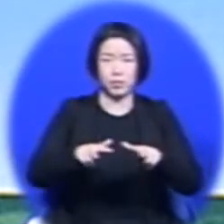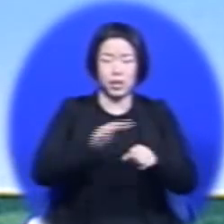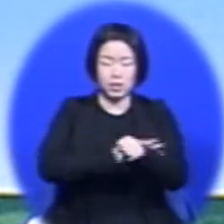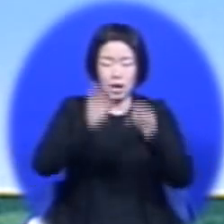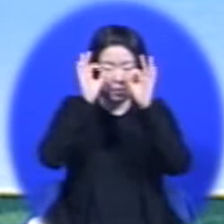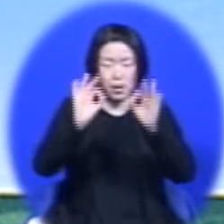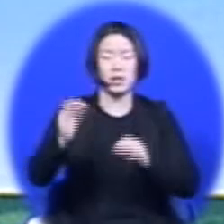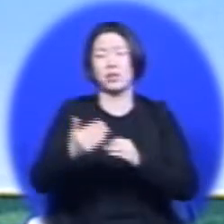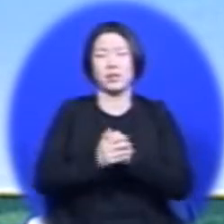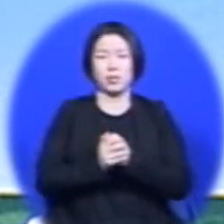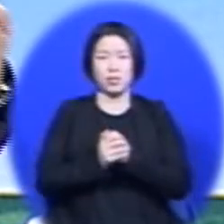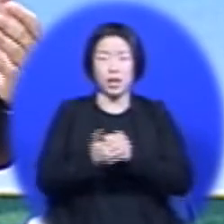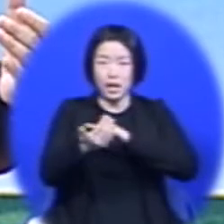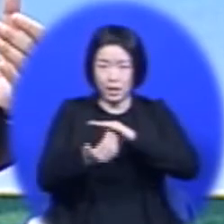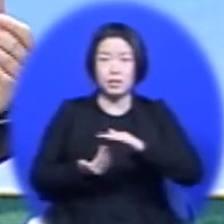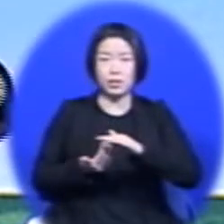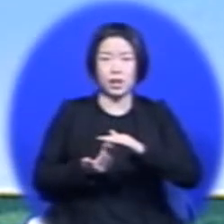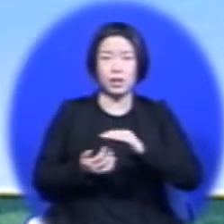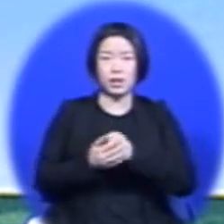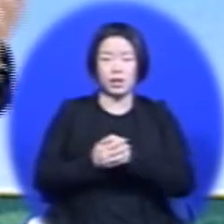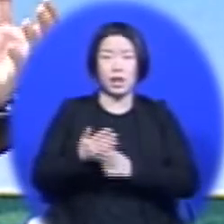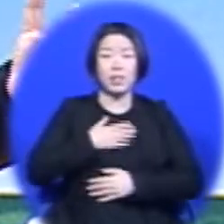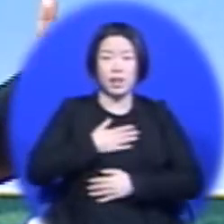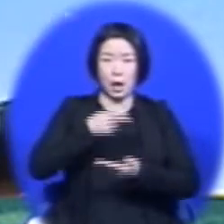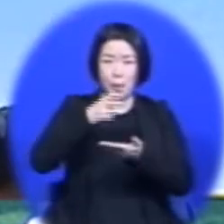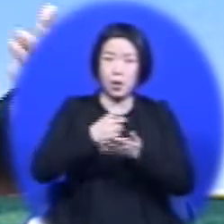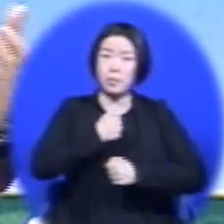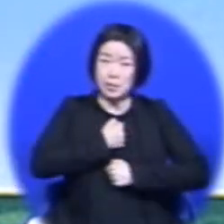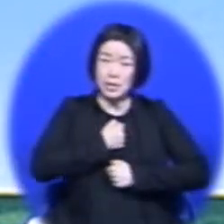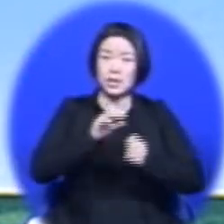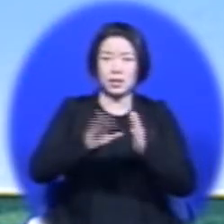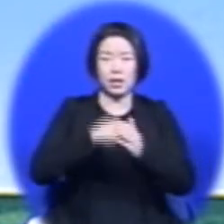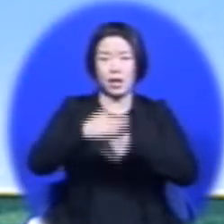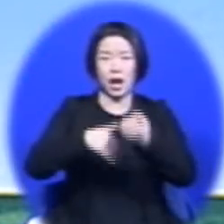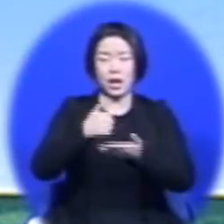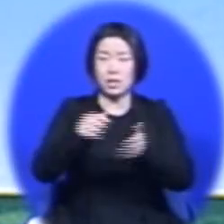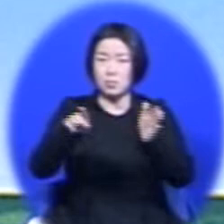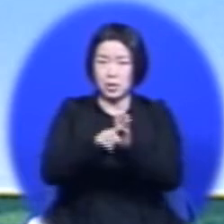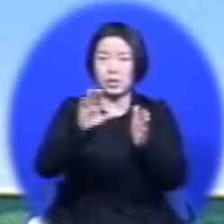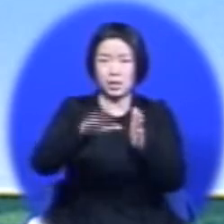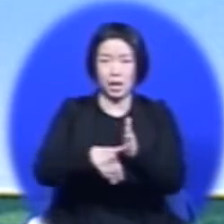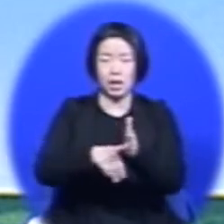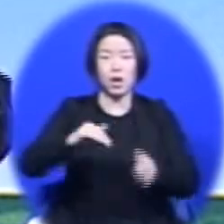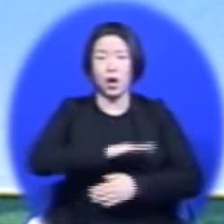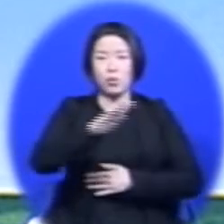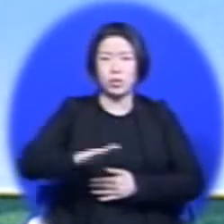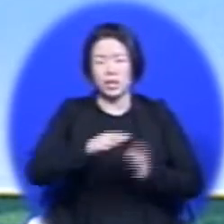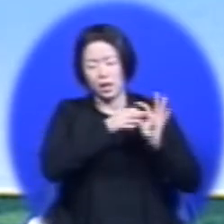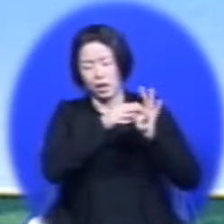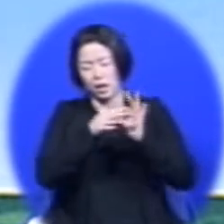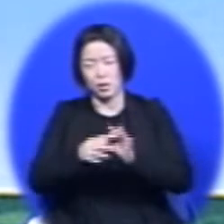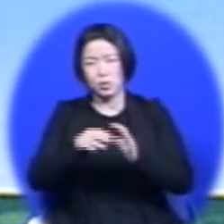됩니다. 전에 내가 율법을 지키면서 그렇게 하나님을 믿었을 때는 우리는 끊임없이